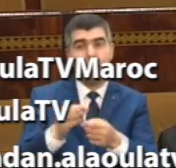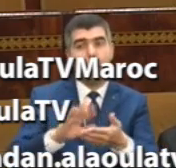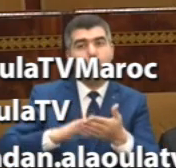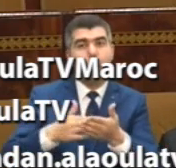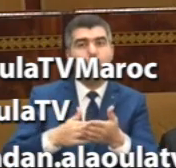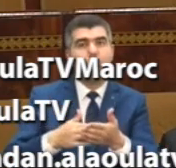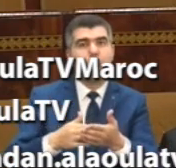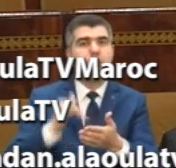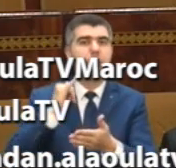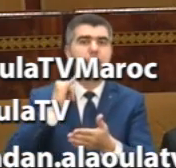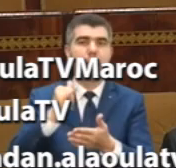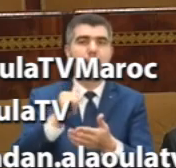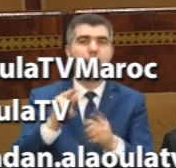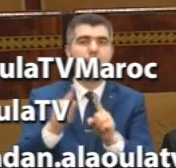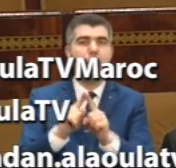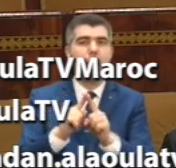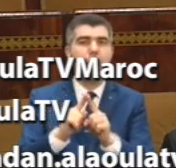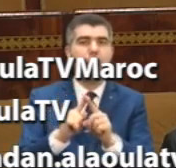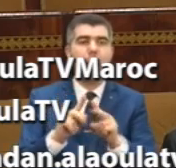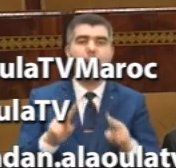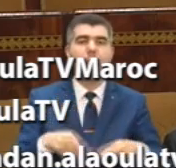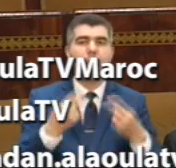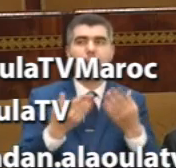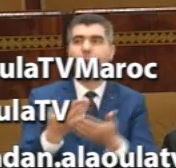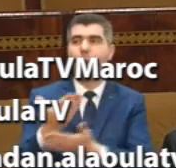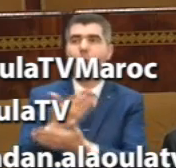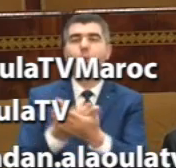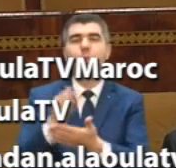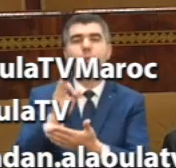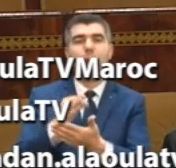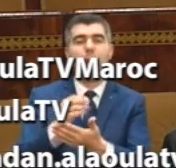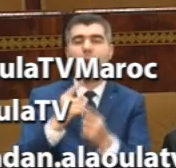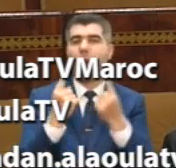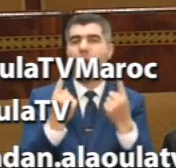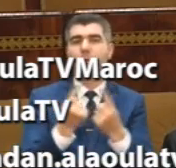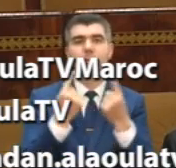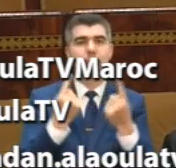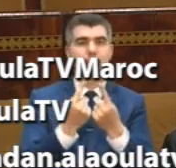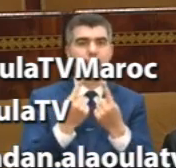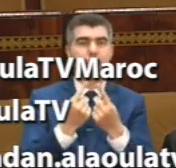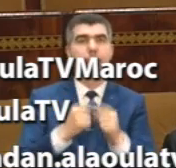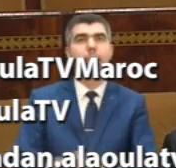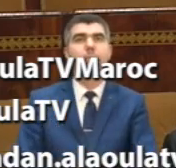ما زالت مزمنة وبنيوية ولم يحقق أي تقدم على مستوى مكافحتها.